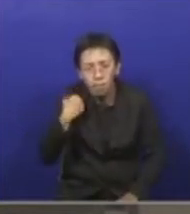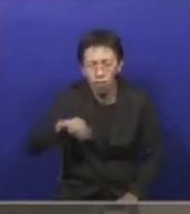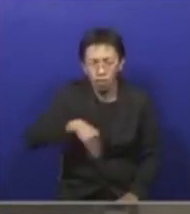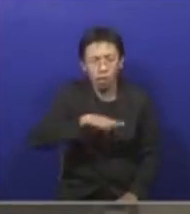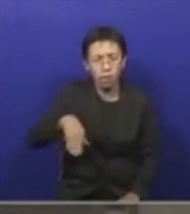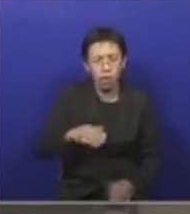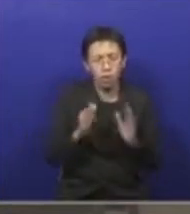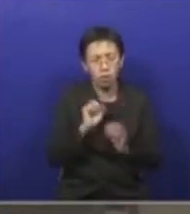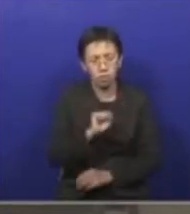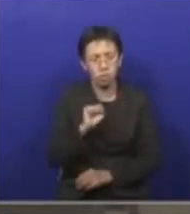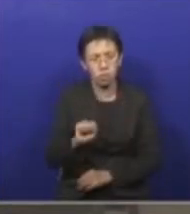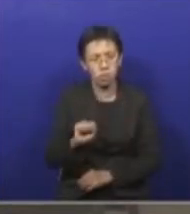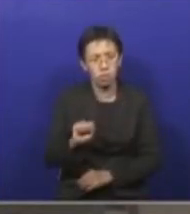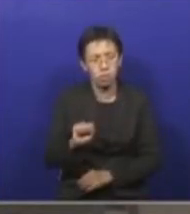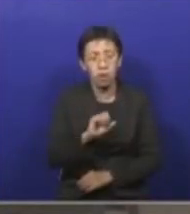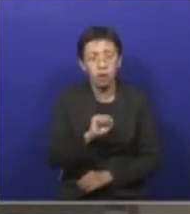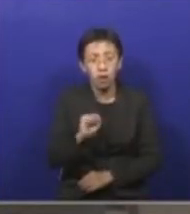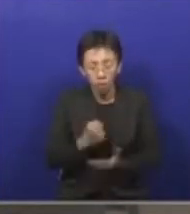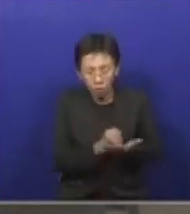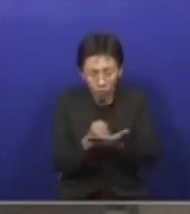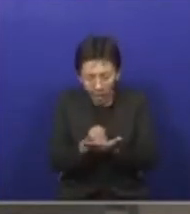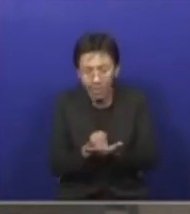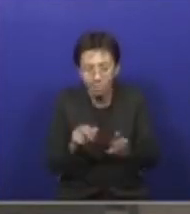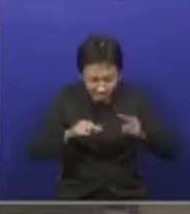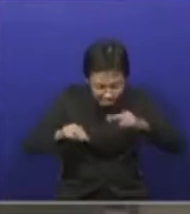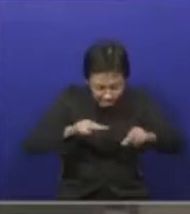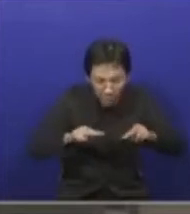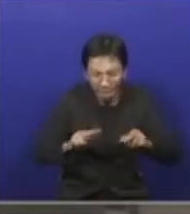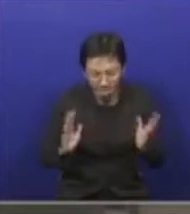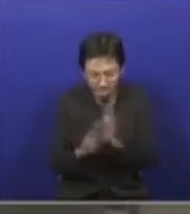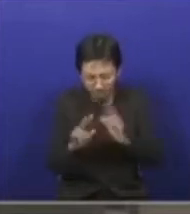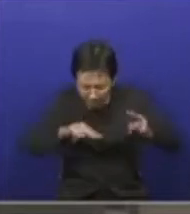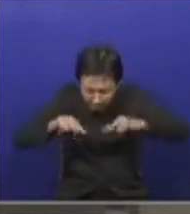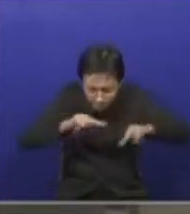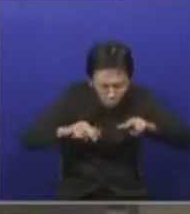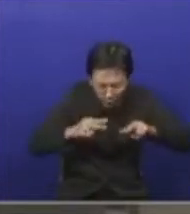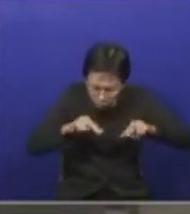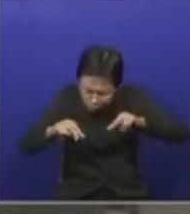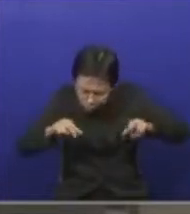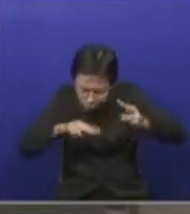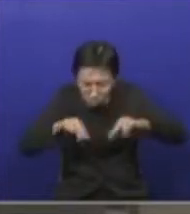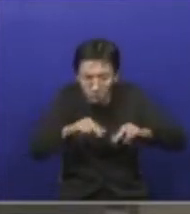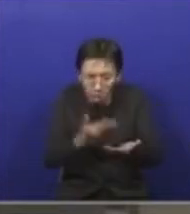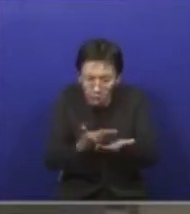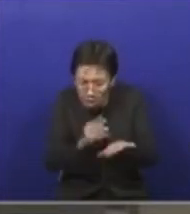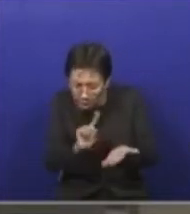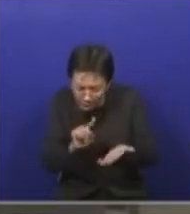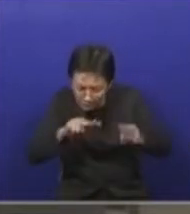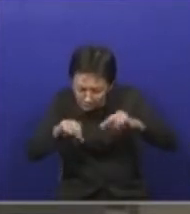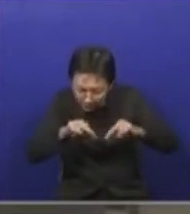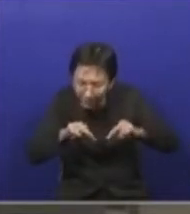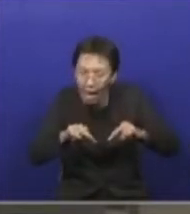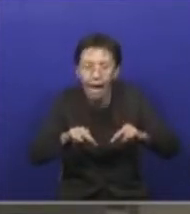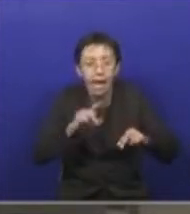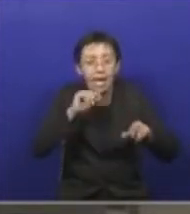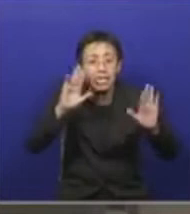านะผู้แทนราษฎรแม้ว่าจะช่วยกันผลัดสลับกันเป็นเวรอยู่เฝ้ายามอย่างหนักหน่วงสักเท่าไหร่ก็ไม่สามารถไล่นกกาเหล่